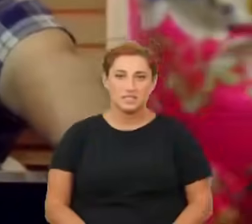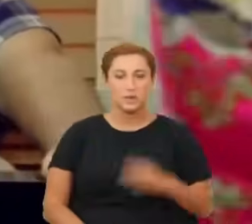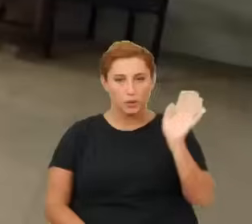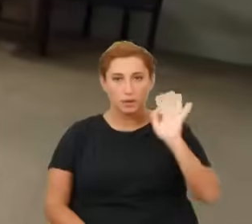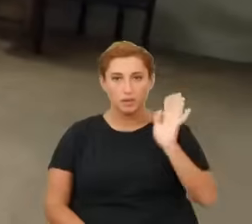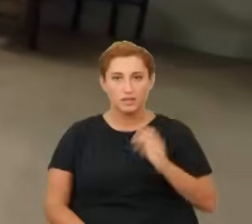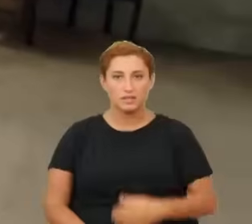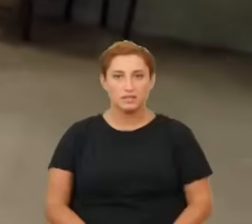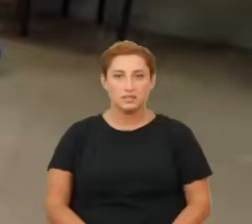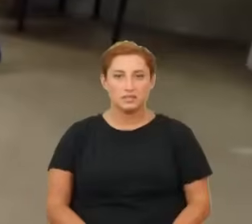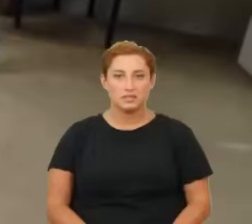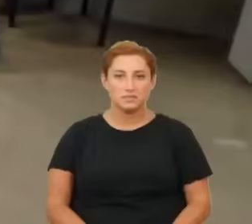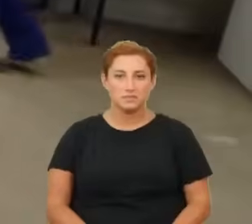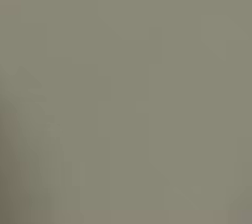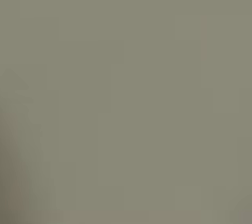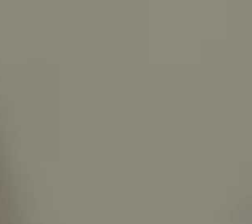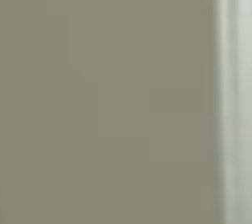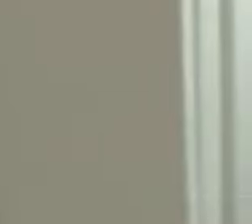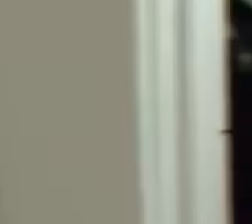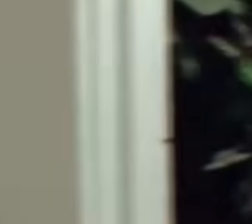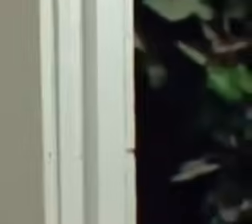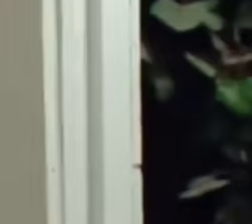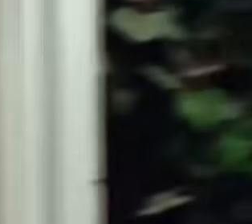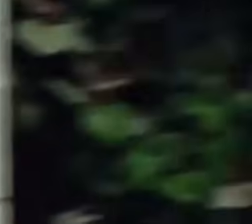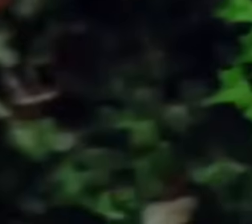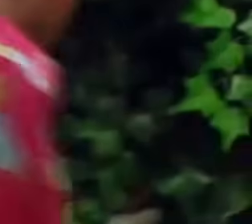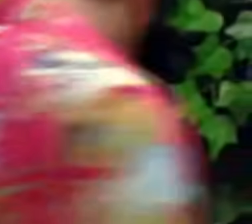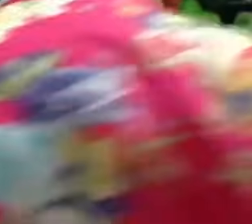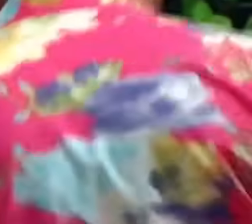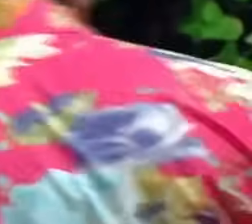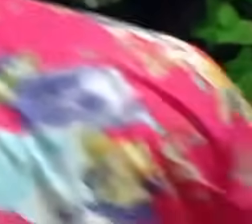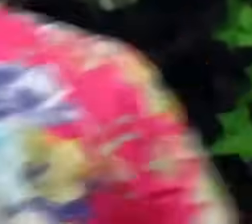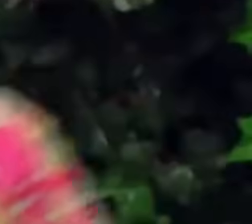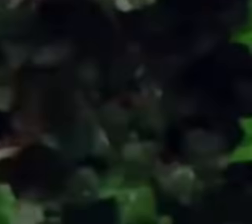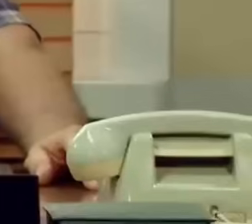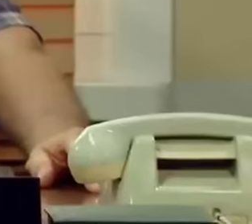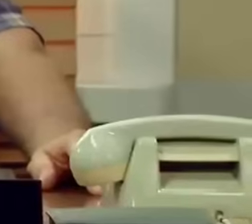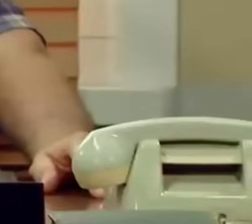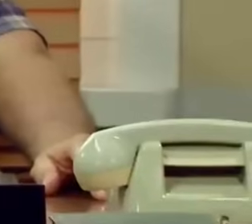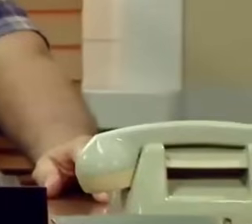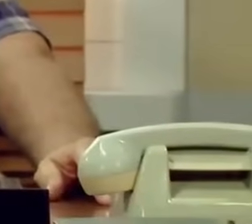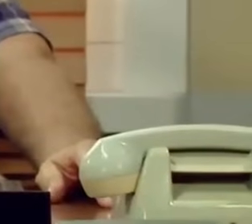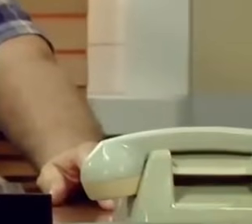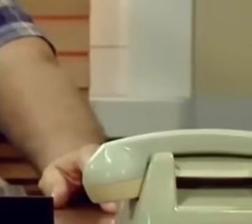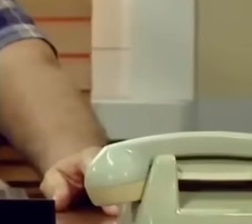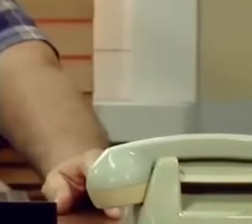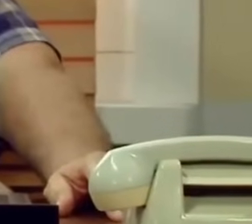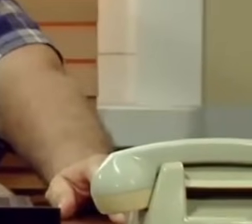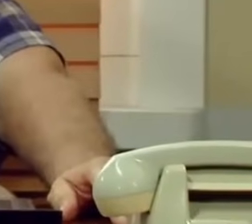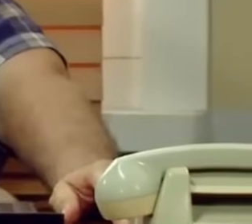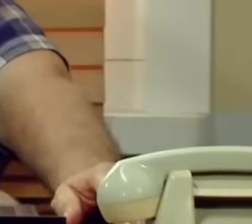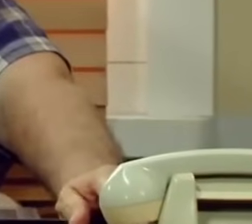Güle güle. Kapıya kadar sırtını dönmeden yürüyerek çıkıp gitti. Fehmi şaşkın gözlerle arkasından bakıyor.